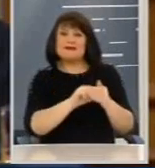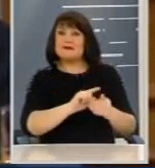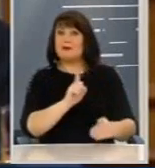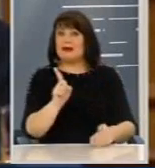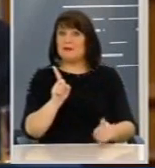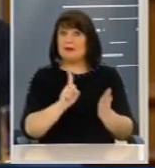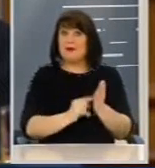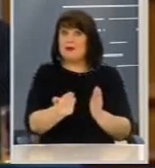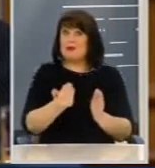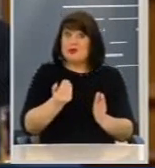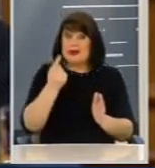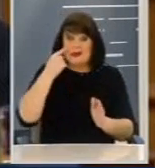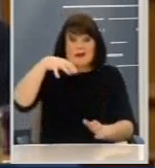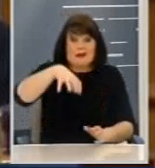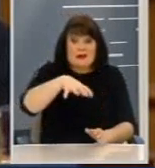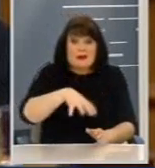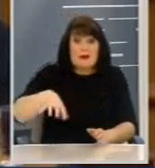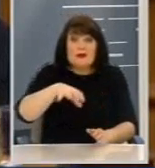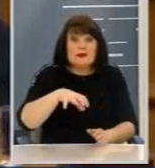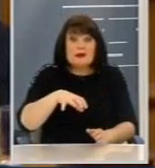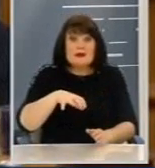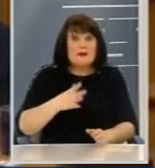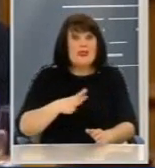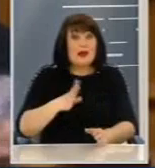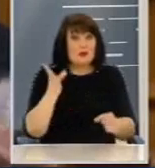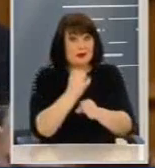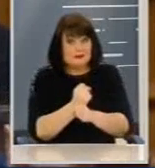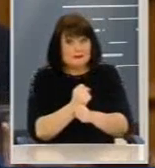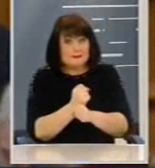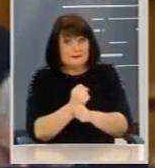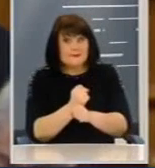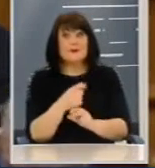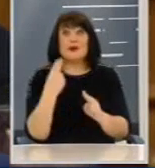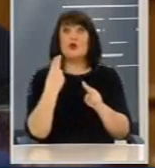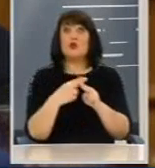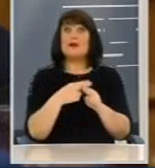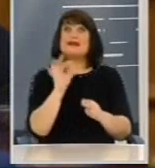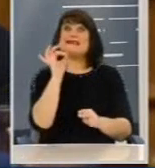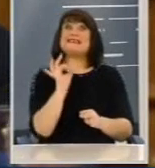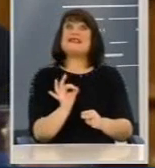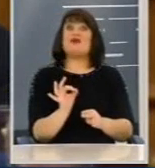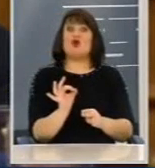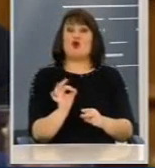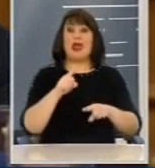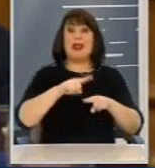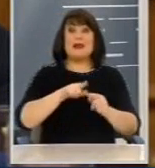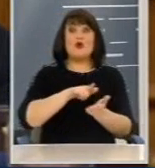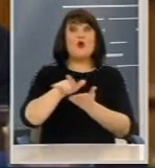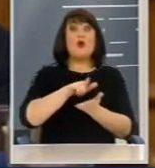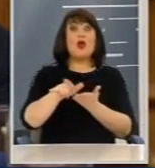επένδυση. Η επένδυση αυτή έχει ιδιαίτερο συμβολικό και ουσιαστικό χαρακτήρα, πρέπει να